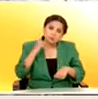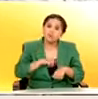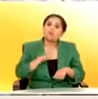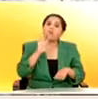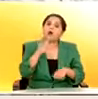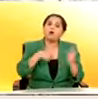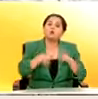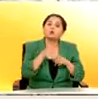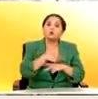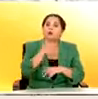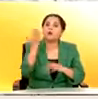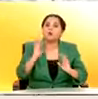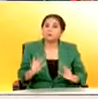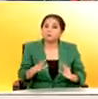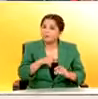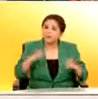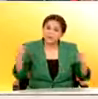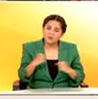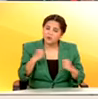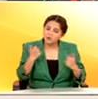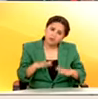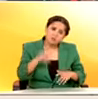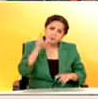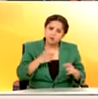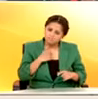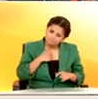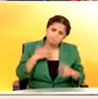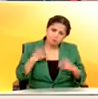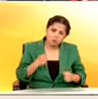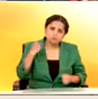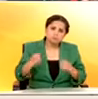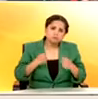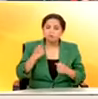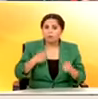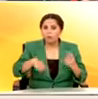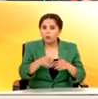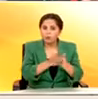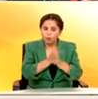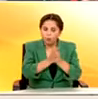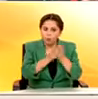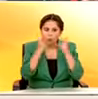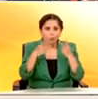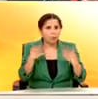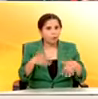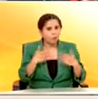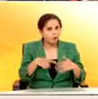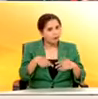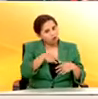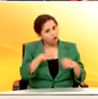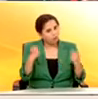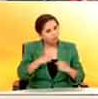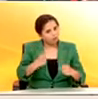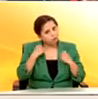हुआ था। इतनी ठंड के बावजूद भी लोगों का उत्साह देखते ही बनता था।